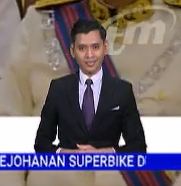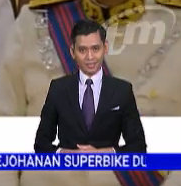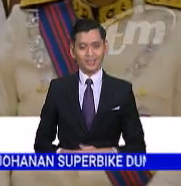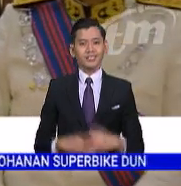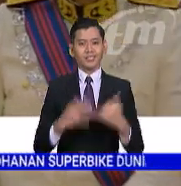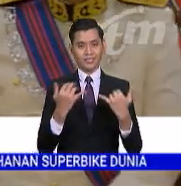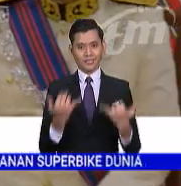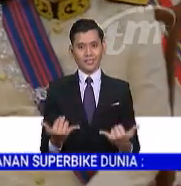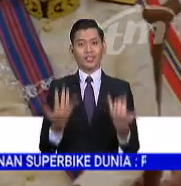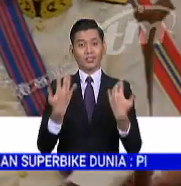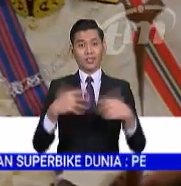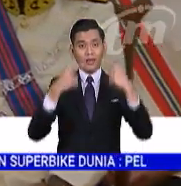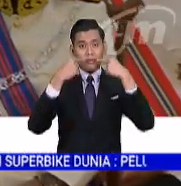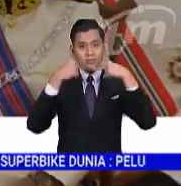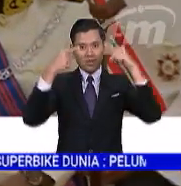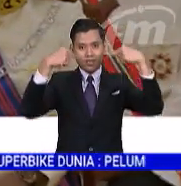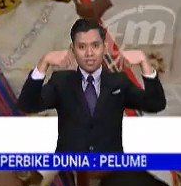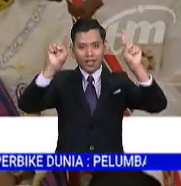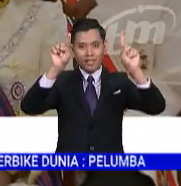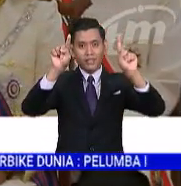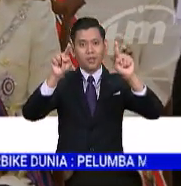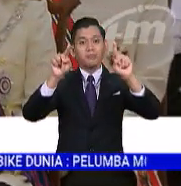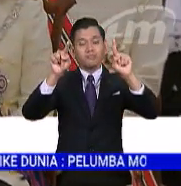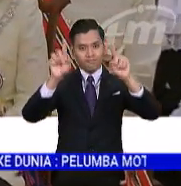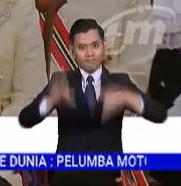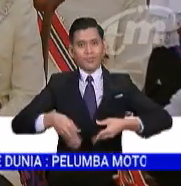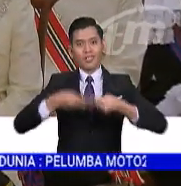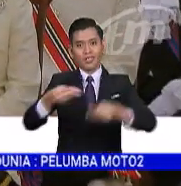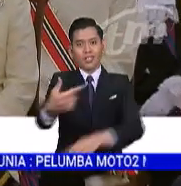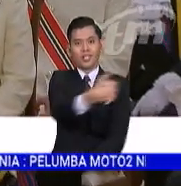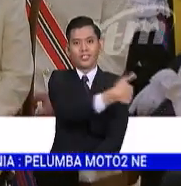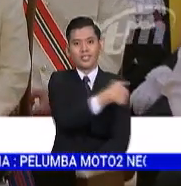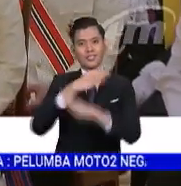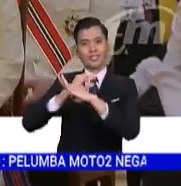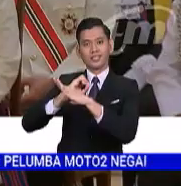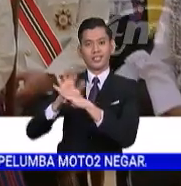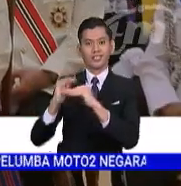Yang kini telah berjaya memberi vaksin kepada lebih